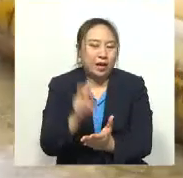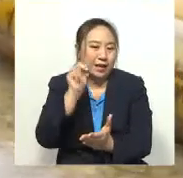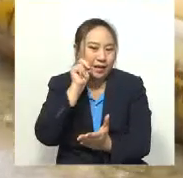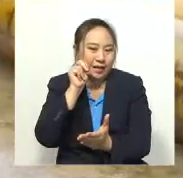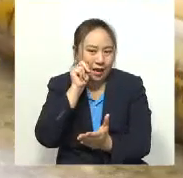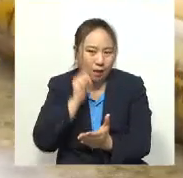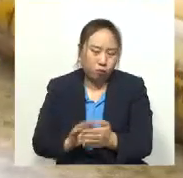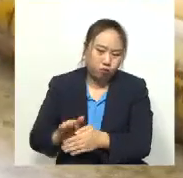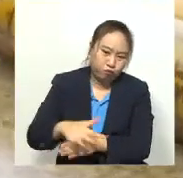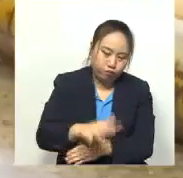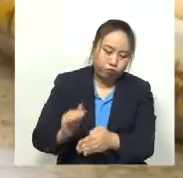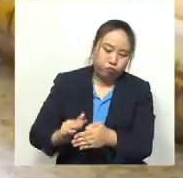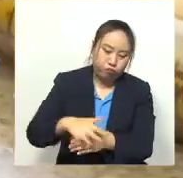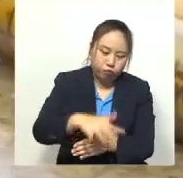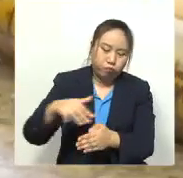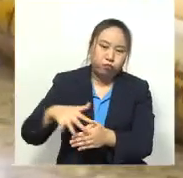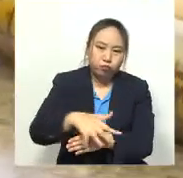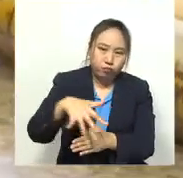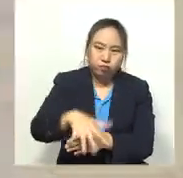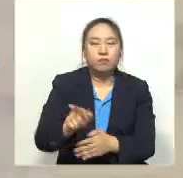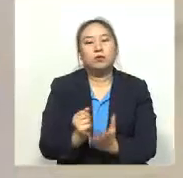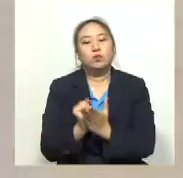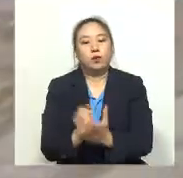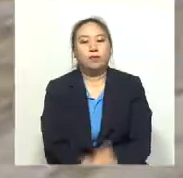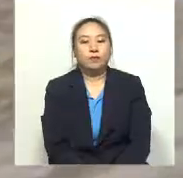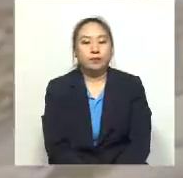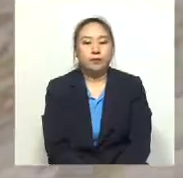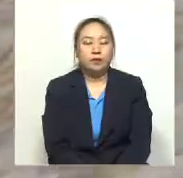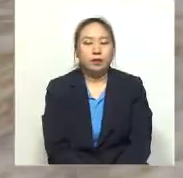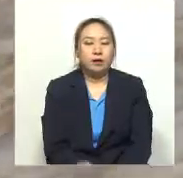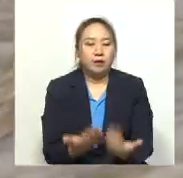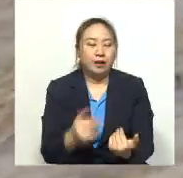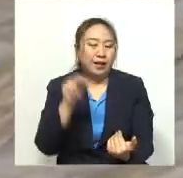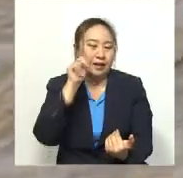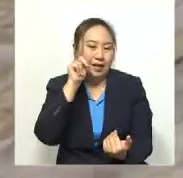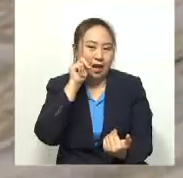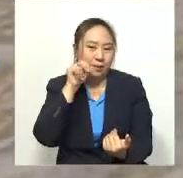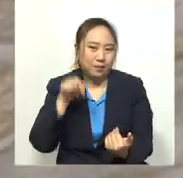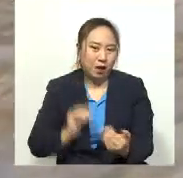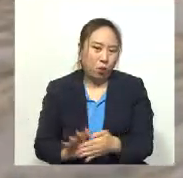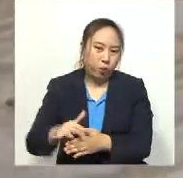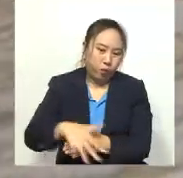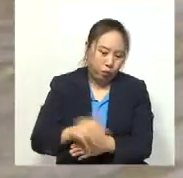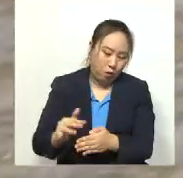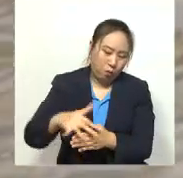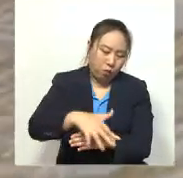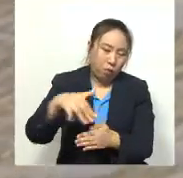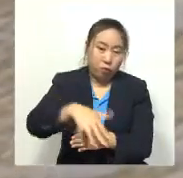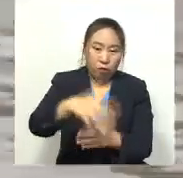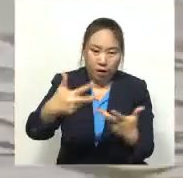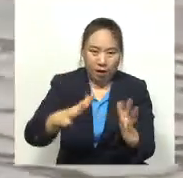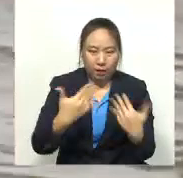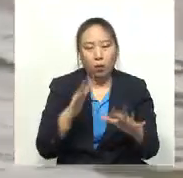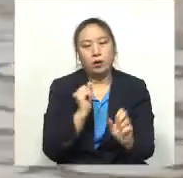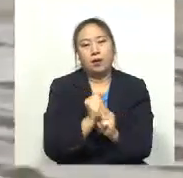ำที่จะไหลล้นตรงสปินเวย์ค่ะปริมาณน้ำเขื่อนแก่งกระจานไหลเข้าล้นสปินเวย์แล้วหลังเจ้าหน้าที่พ